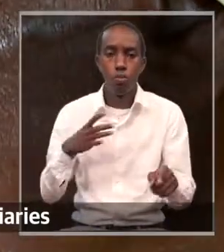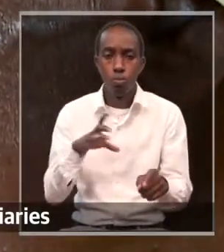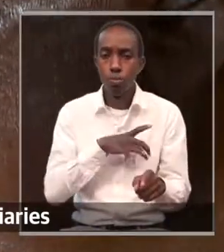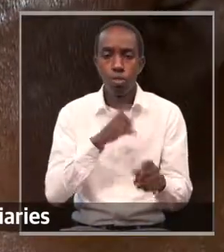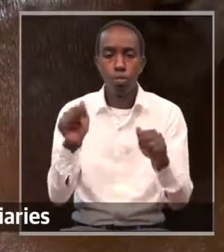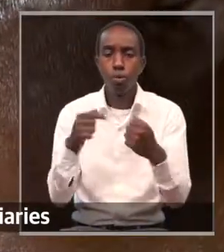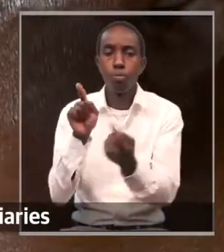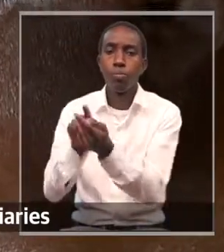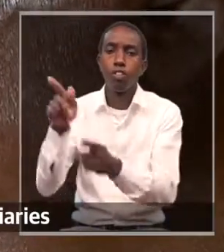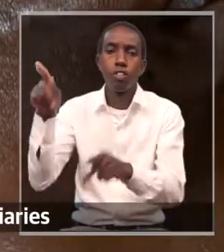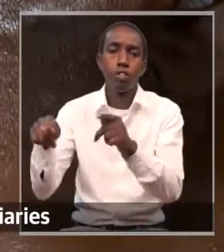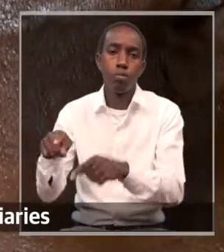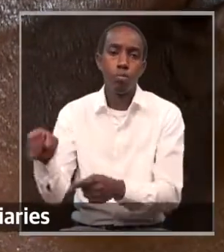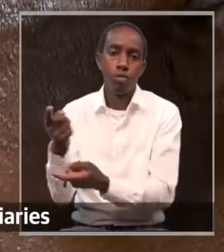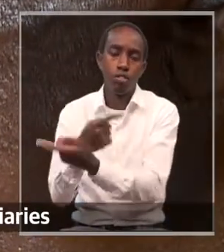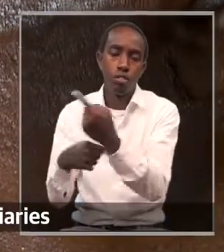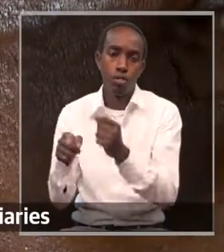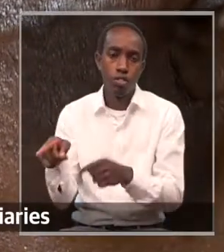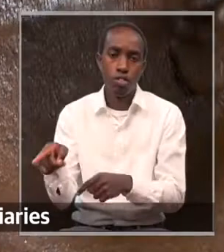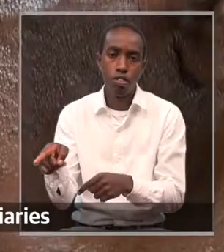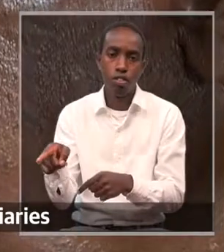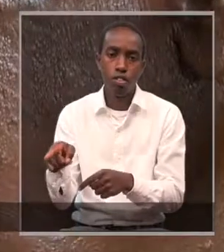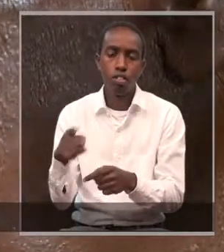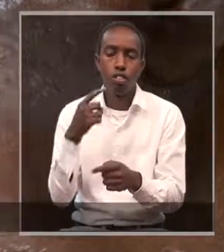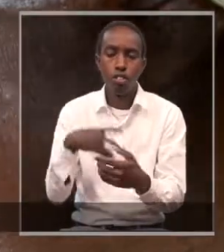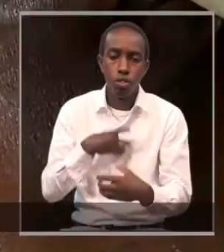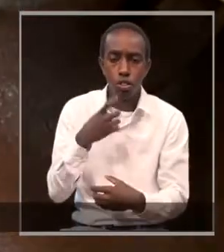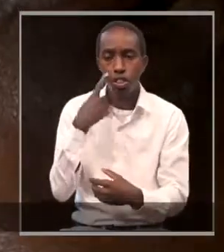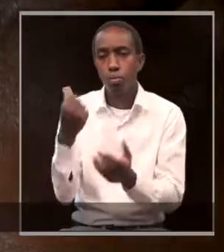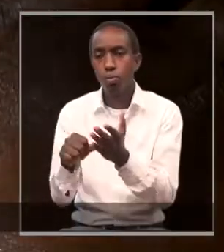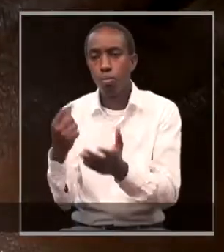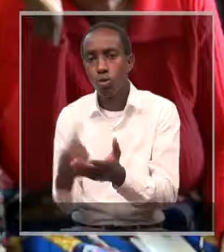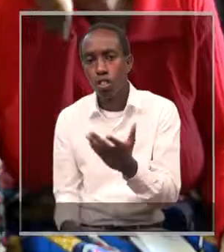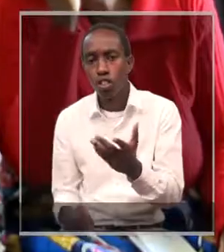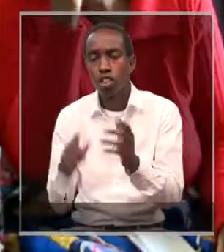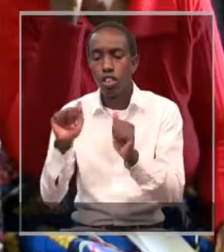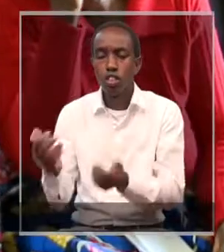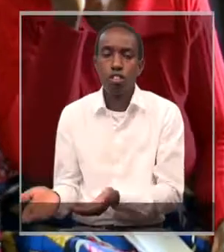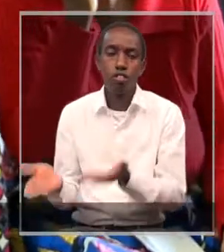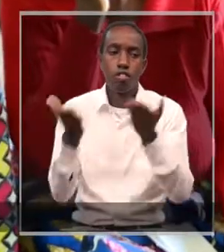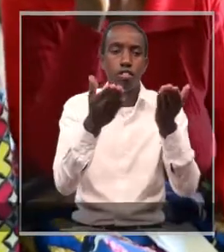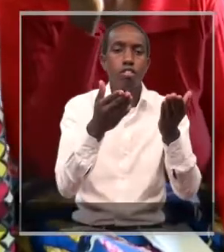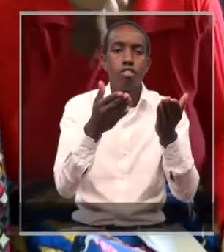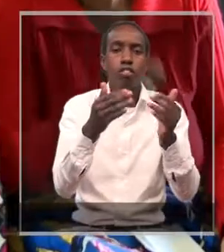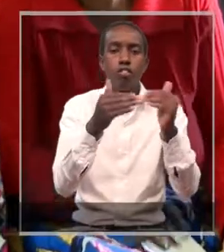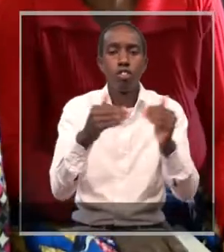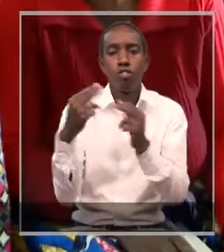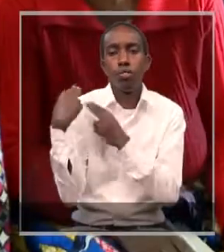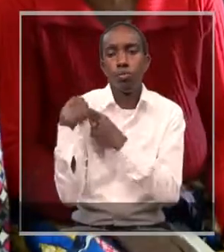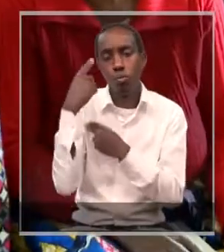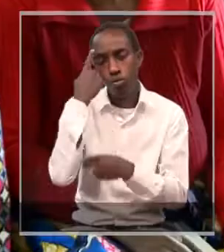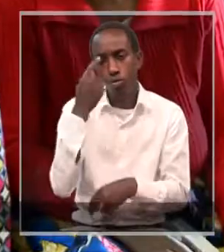kugera kuri ba bandi babatoye ngo abasore barebe ibibazo bafite babashe kubizamura mu nzego